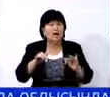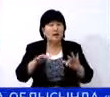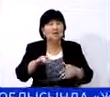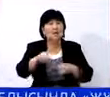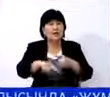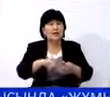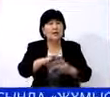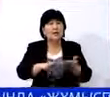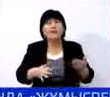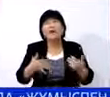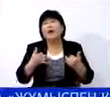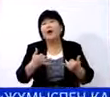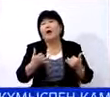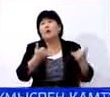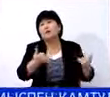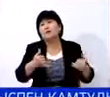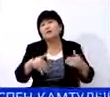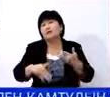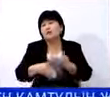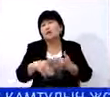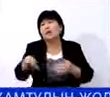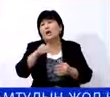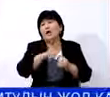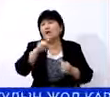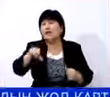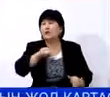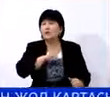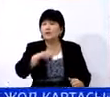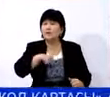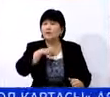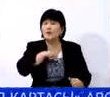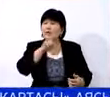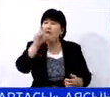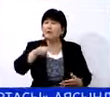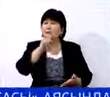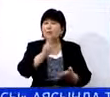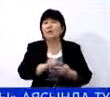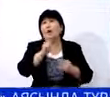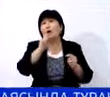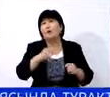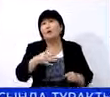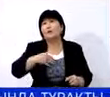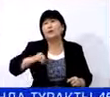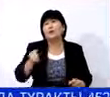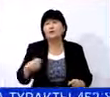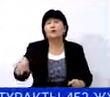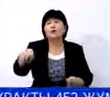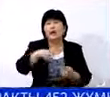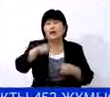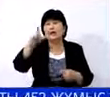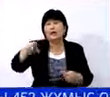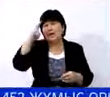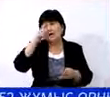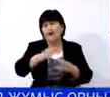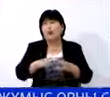береді. Қайырымдылық жасау әр адамның өзіндік азаматтық борышы. Марапат мен достарымның, кәсіпкер ағаларымның